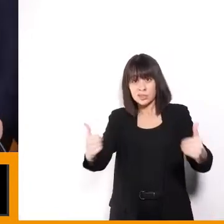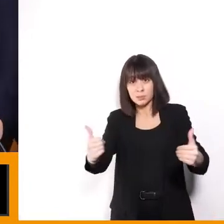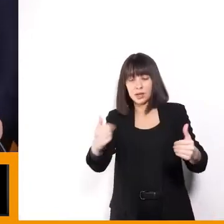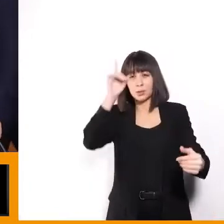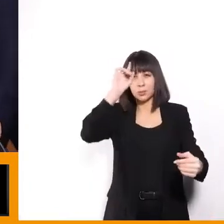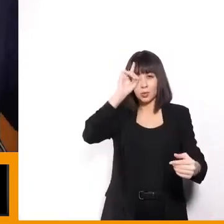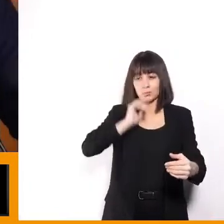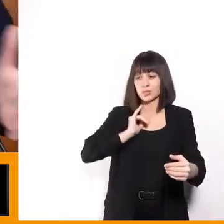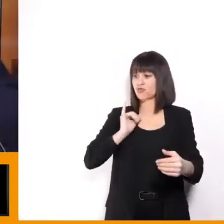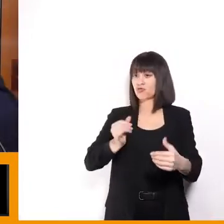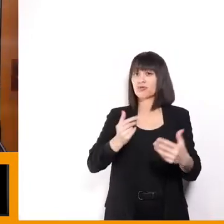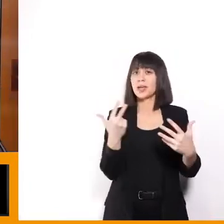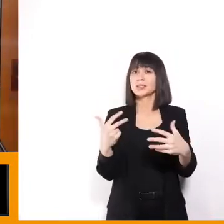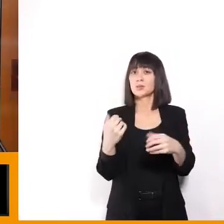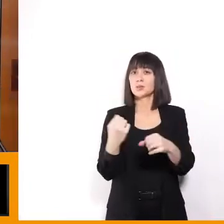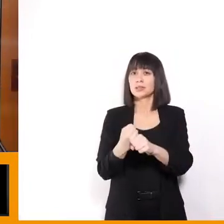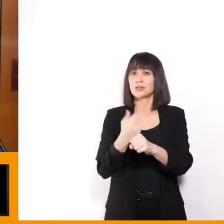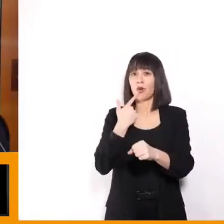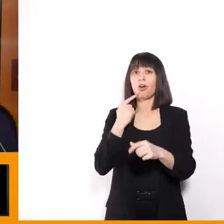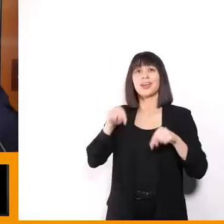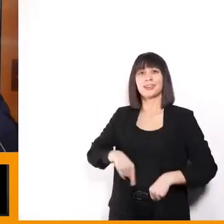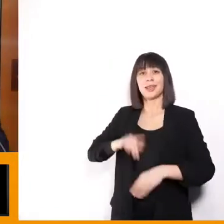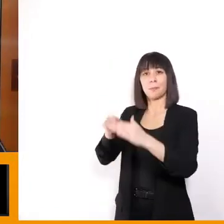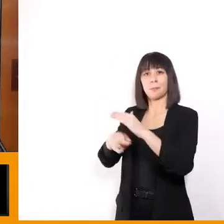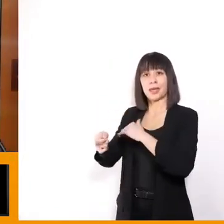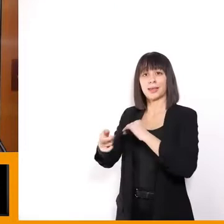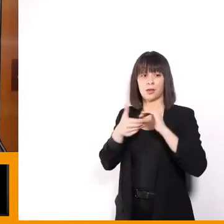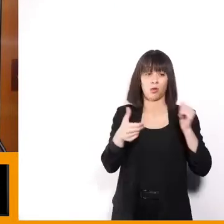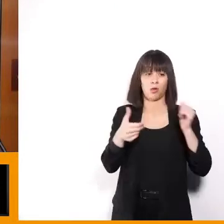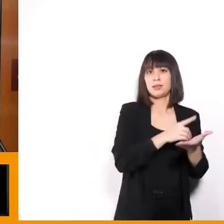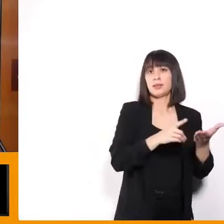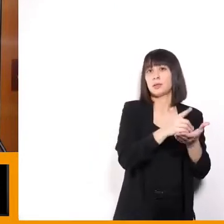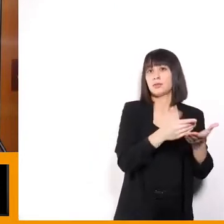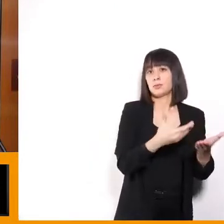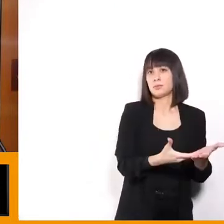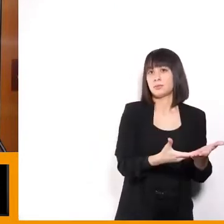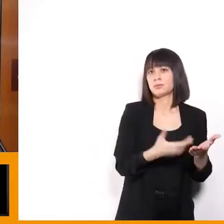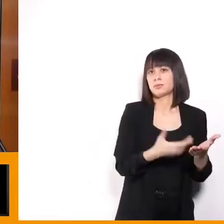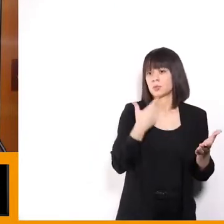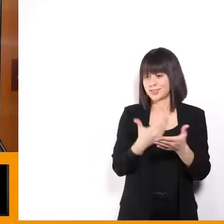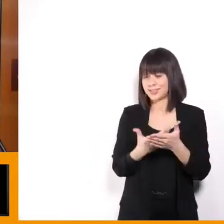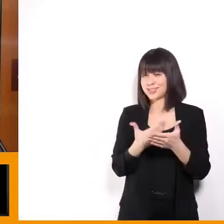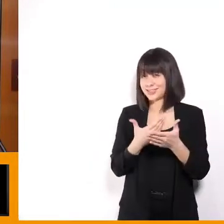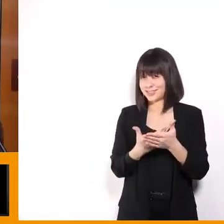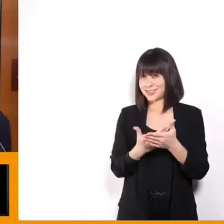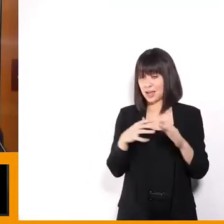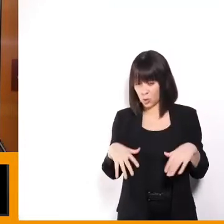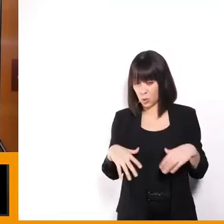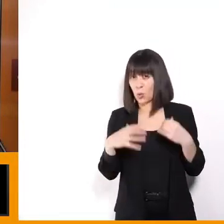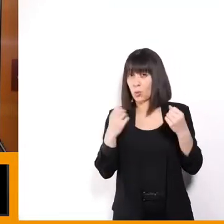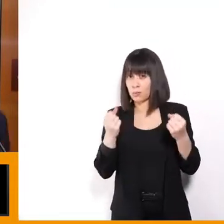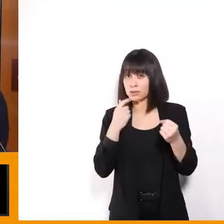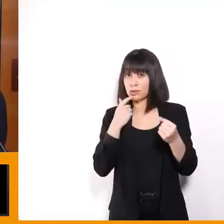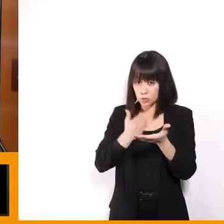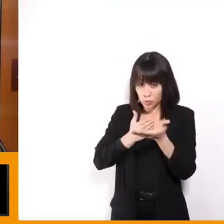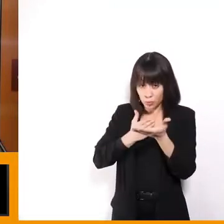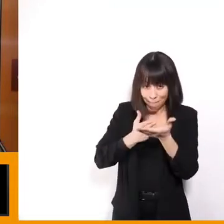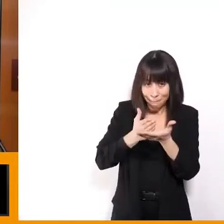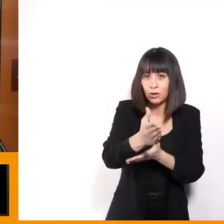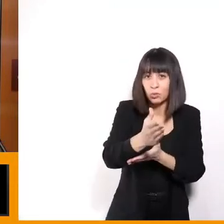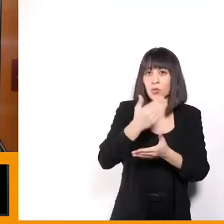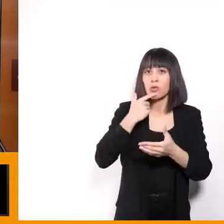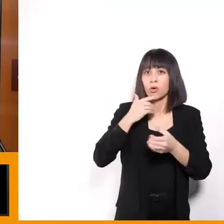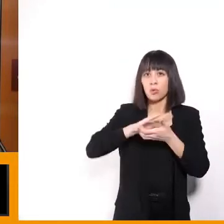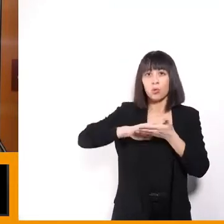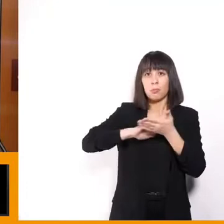paye jusqu'à 18 ans, et ensuite ce sont les départements. Donc il faut avoir cette capacité de pouvoir fonctionner en parcours de vie. Donc la 5e branche,